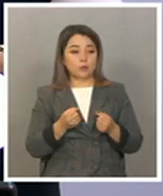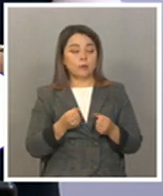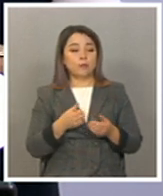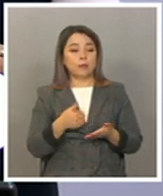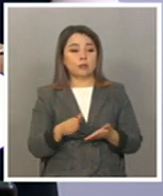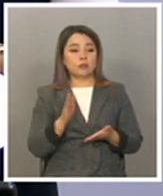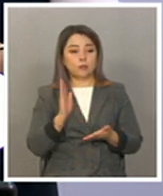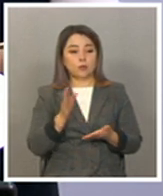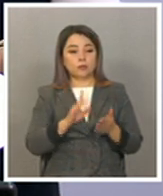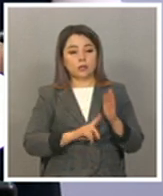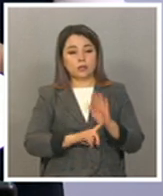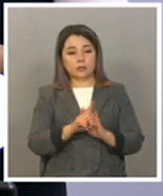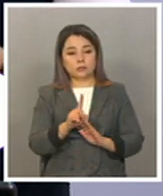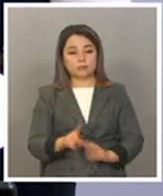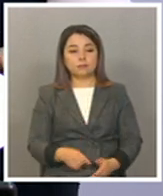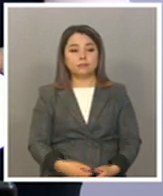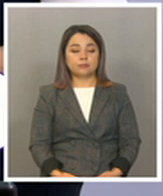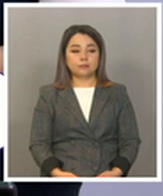тарта бастады.